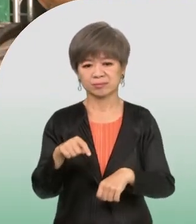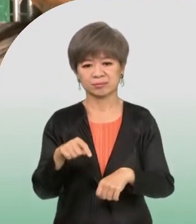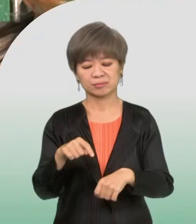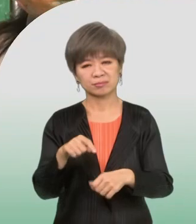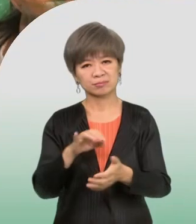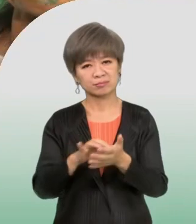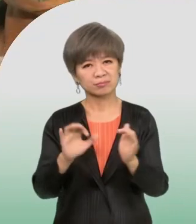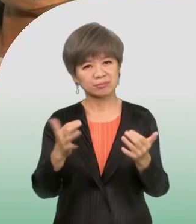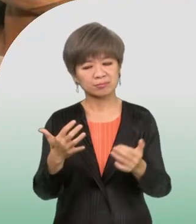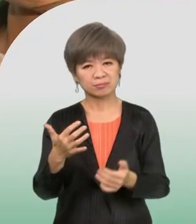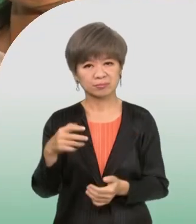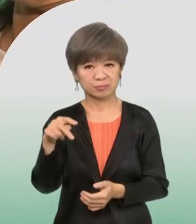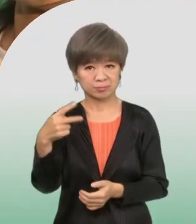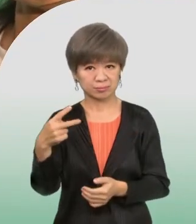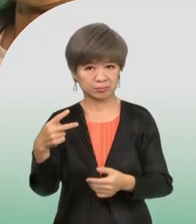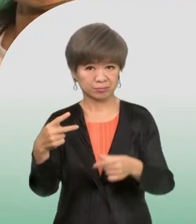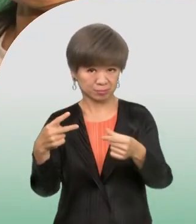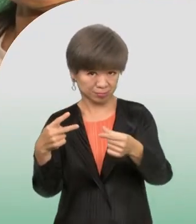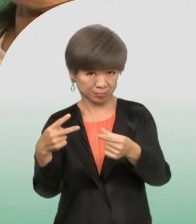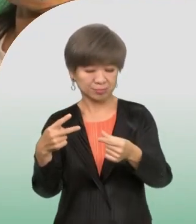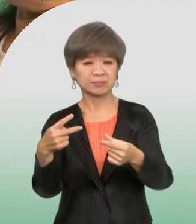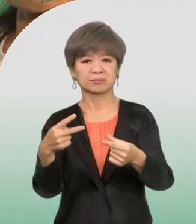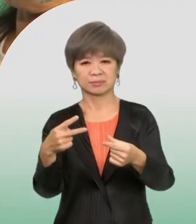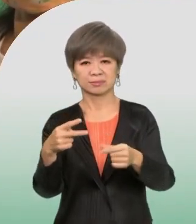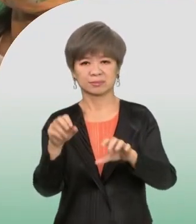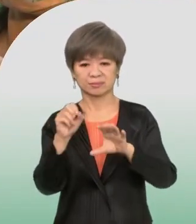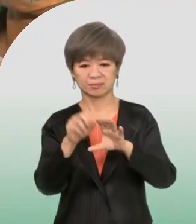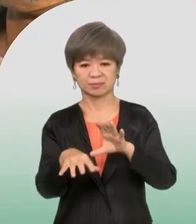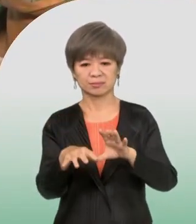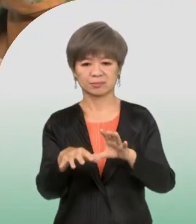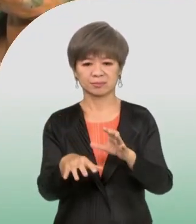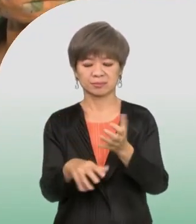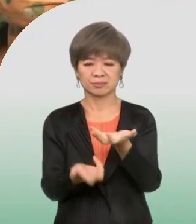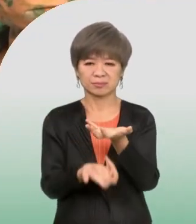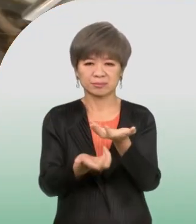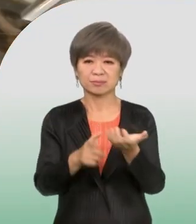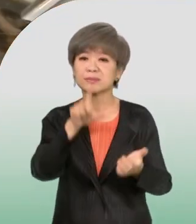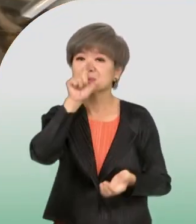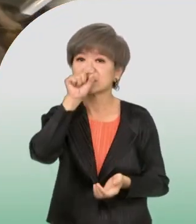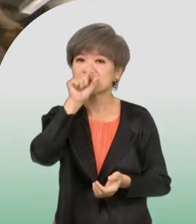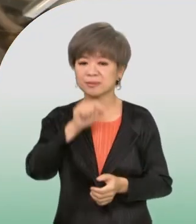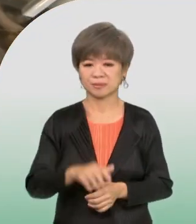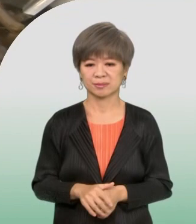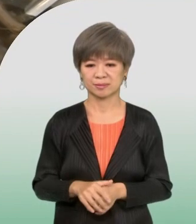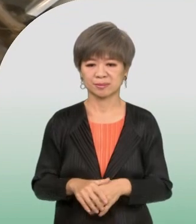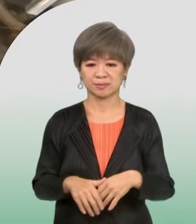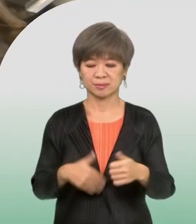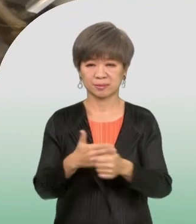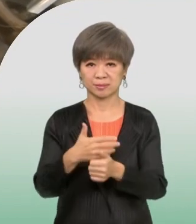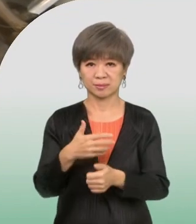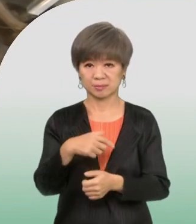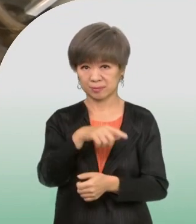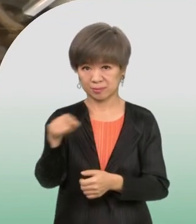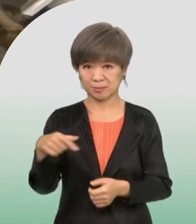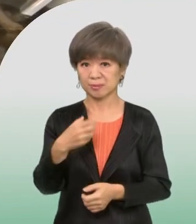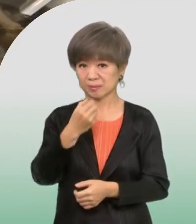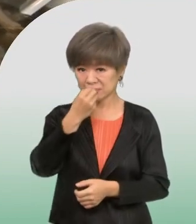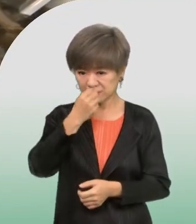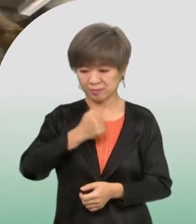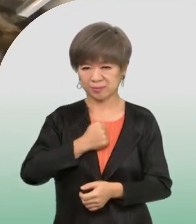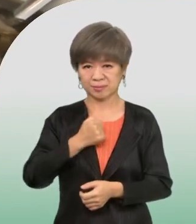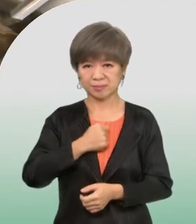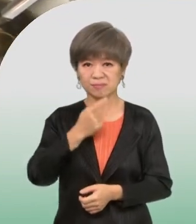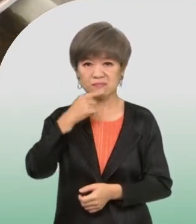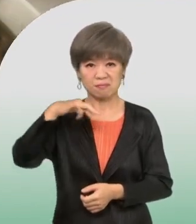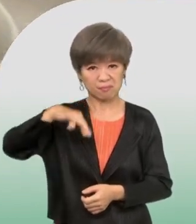用200克的丹参，然后去熬一只鸡。 呢度本面中用石粒来演示蛋神，万